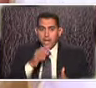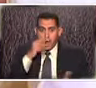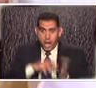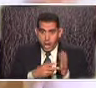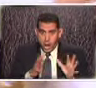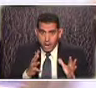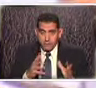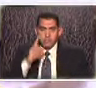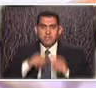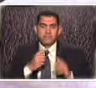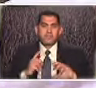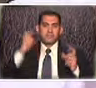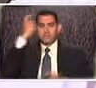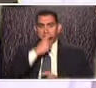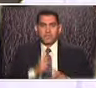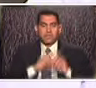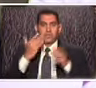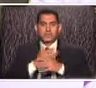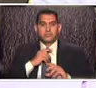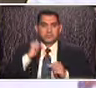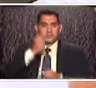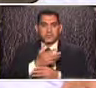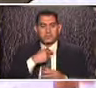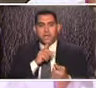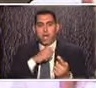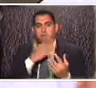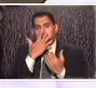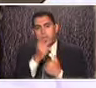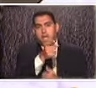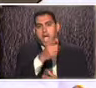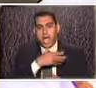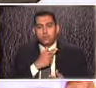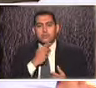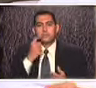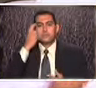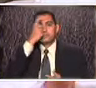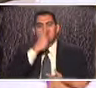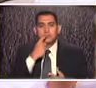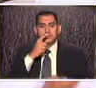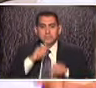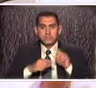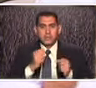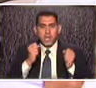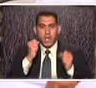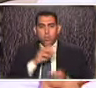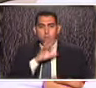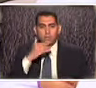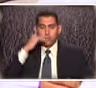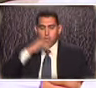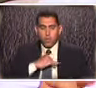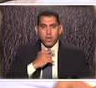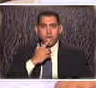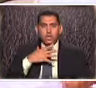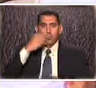التهديد ل تخفي الخوف الذي في داخلها الاساس الروحي يحمي الانسان من هذين المتجهين